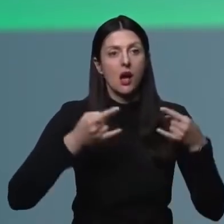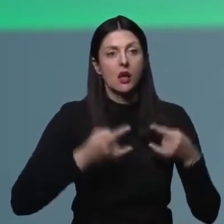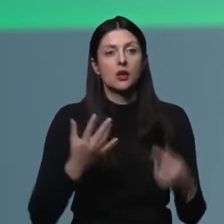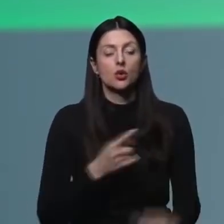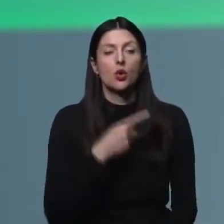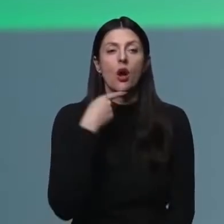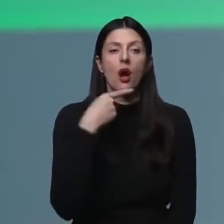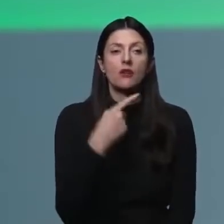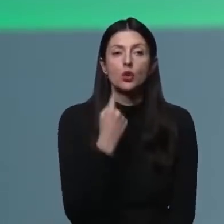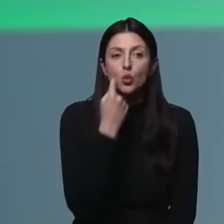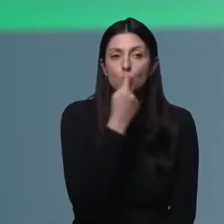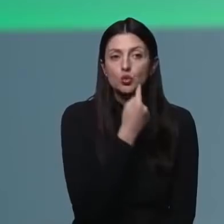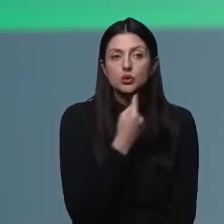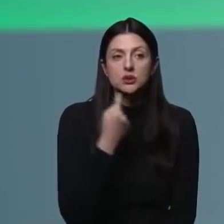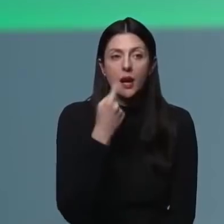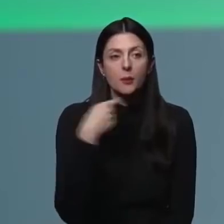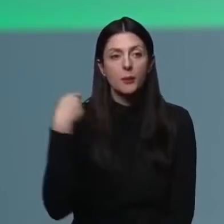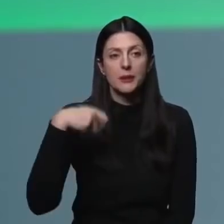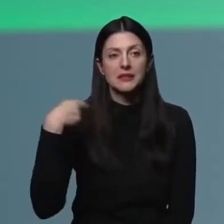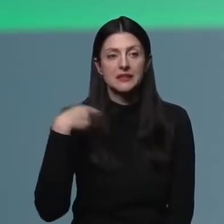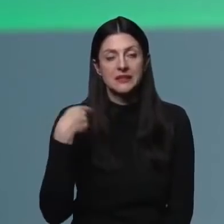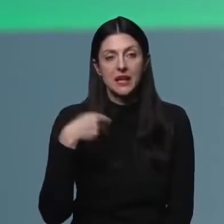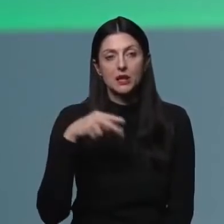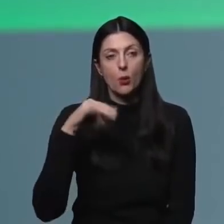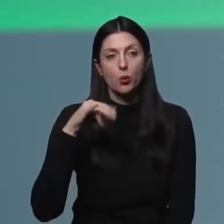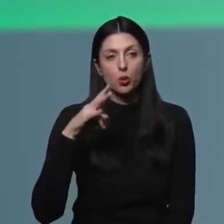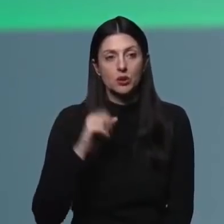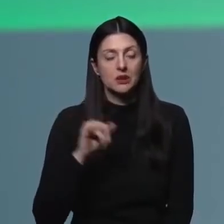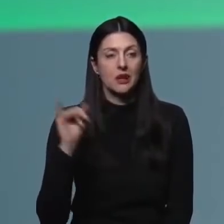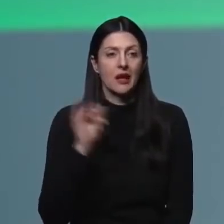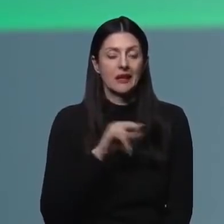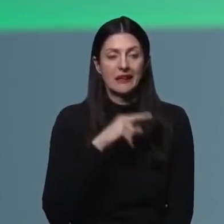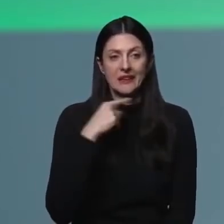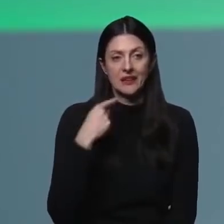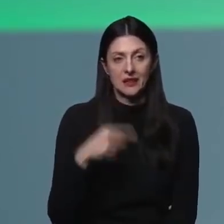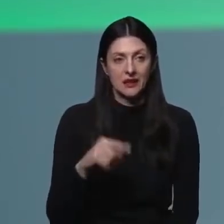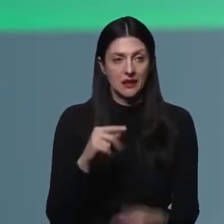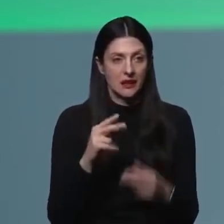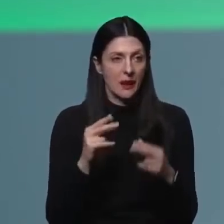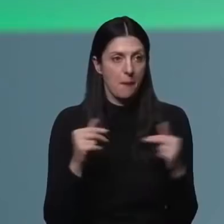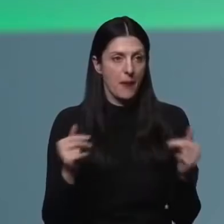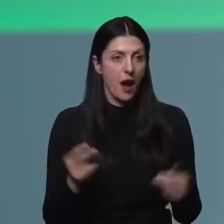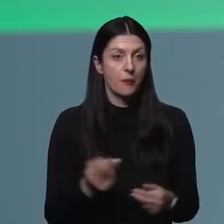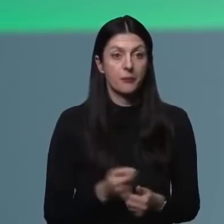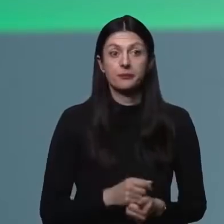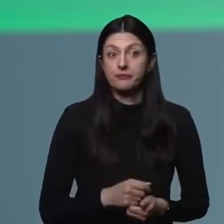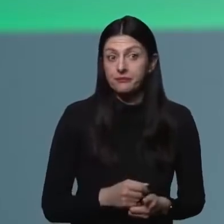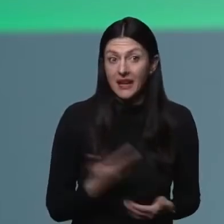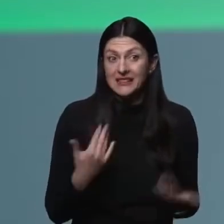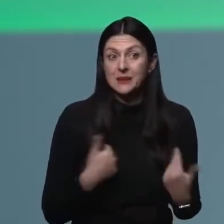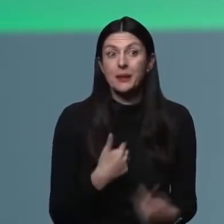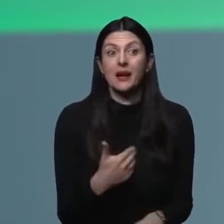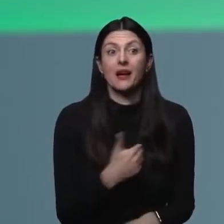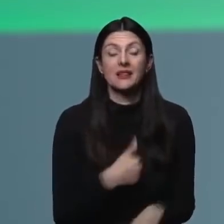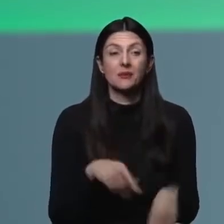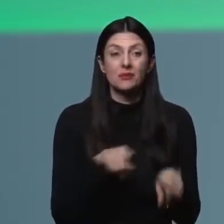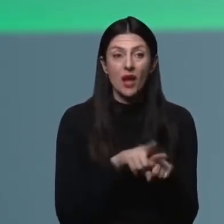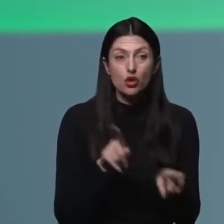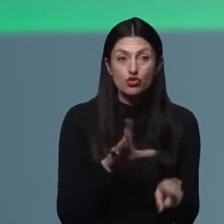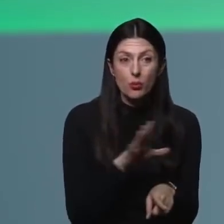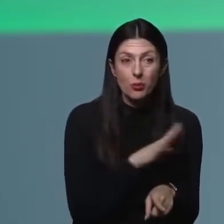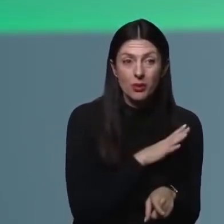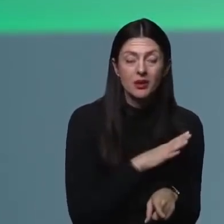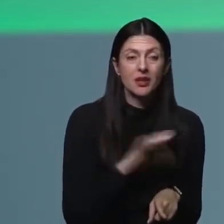говорит устами президента Путина и Кремля. Если мы хотим, чтобы было так, если мы хотим, чтобы у Украины забрали свободу